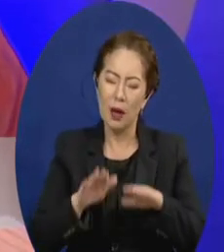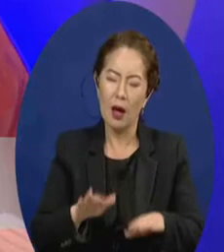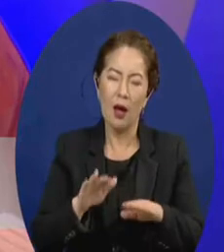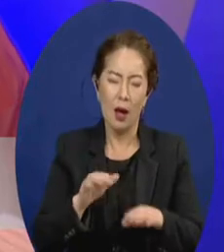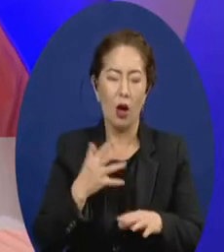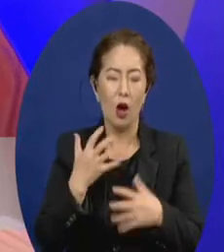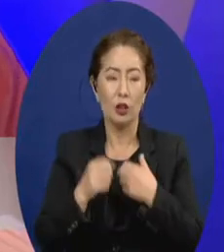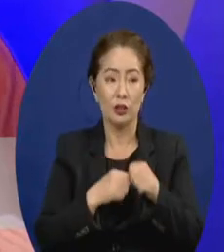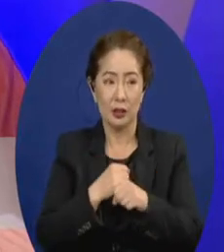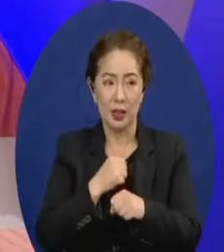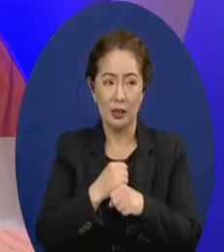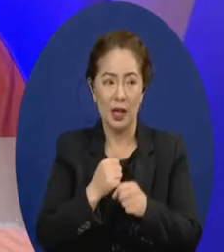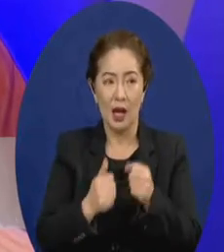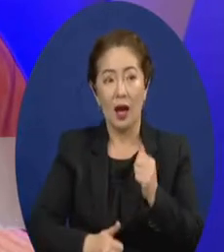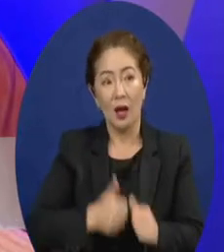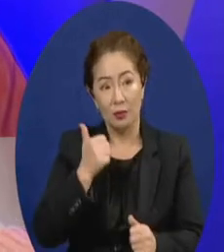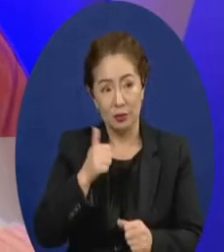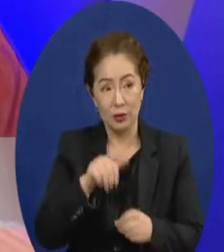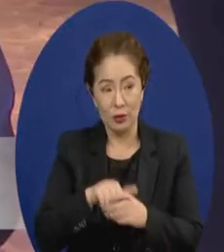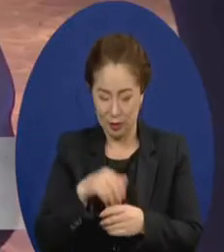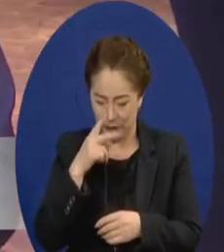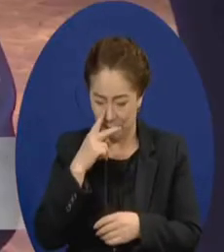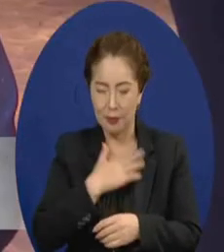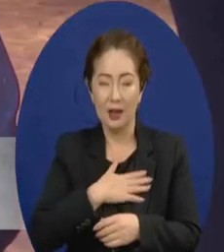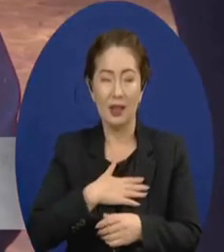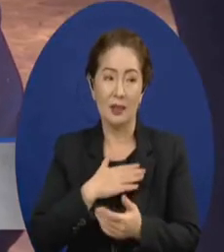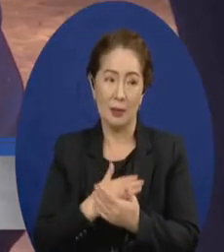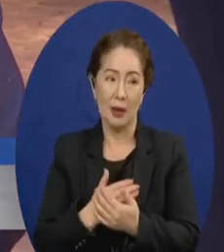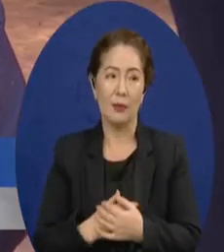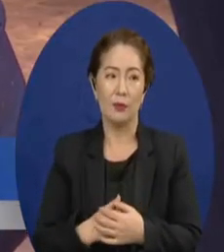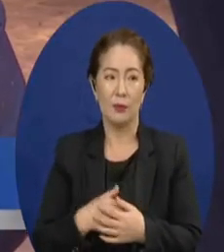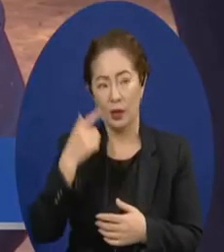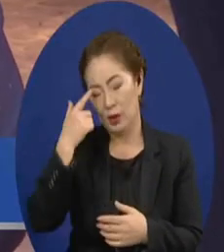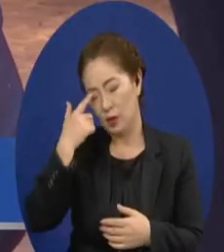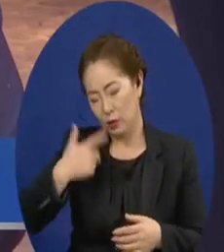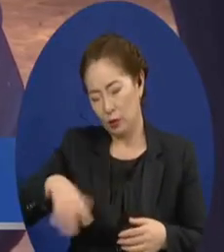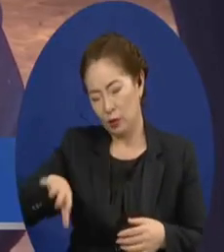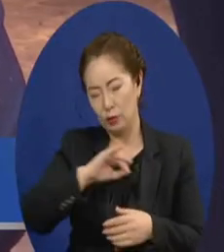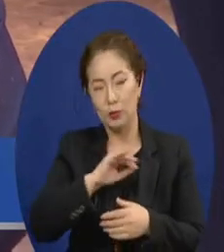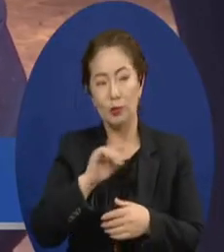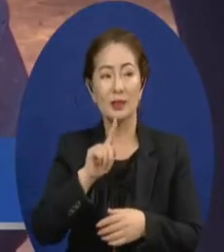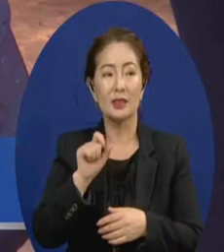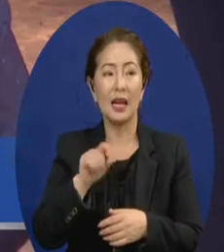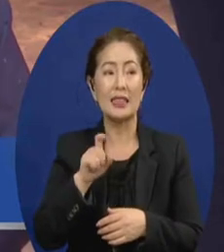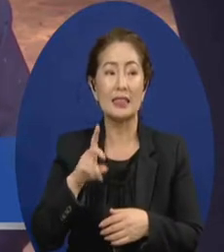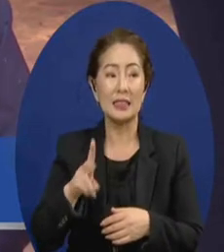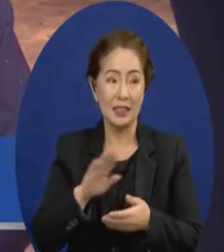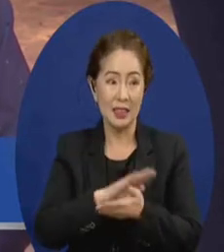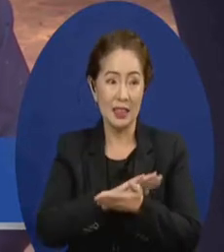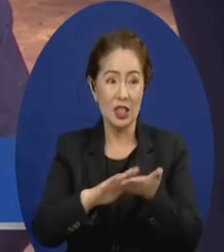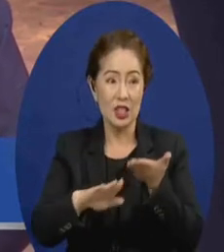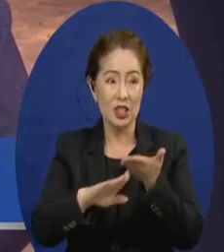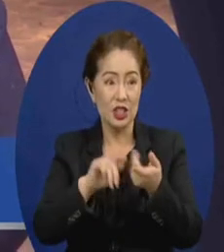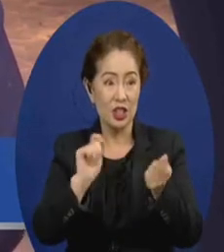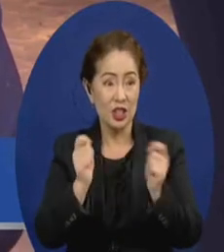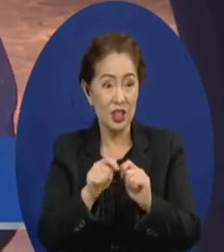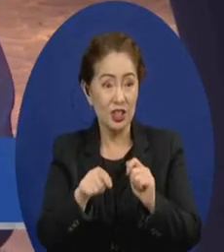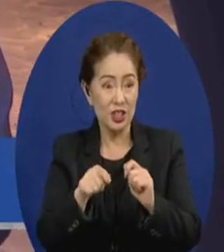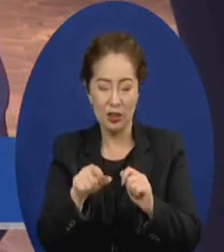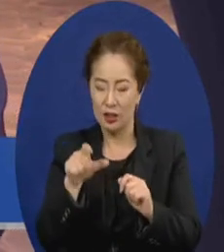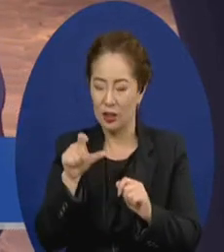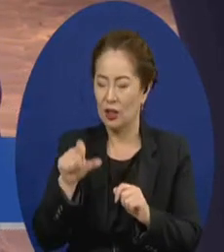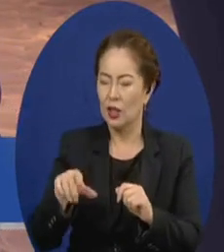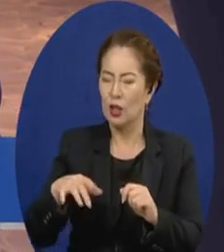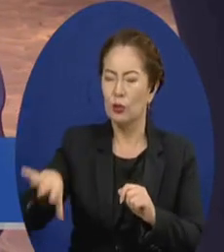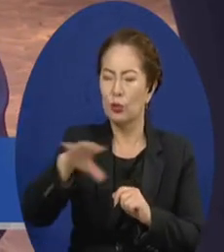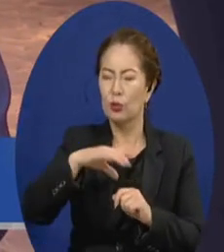ажиллаж ингэж ажлын амжилтанд хүрсэндээ өнөөдөр их баяртай байна. Монголын одоо тэр зах зээлийн шилжилтийн үед энэ эрхцүүл салбарыг бол